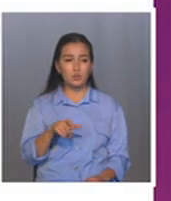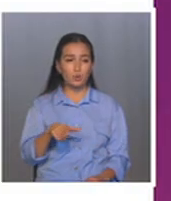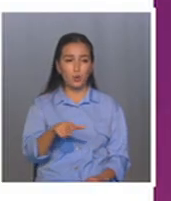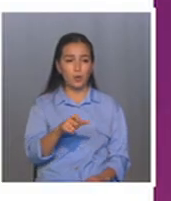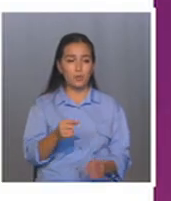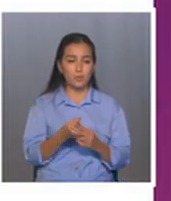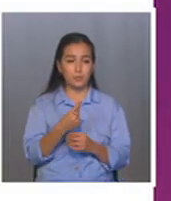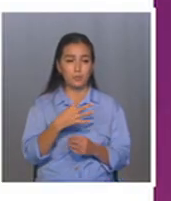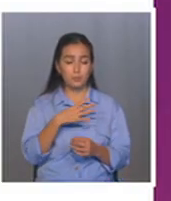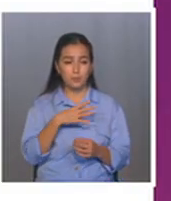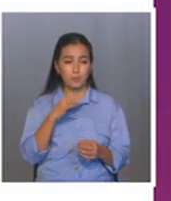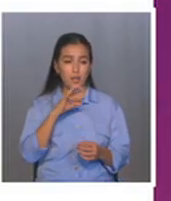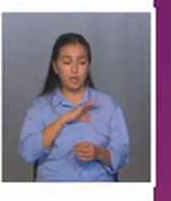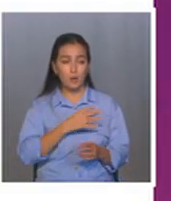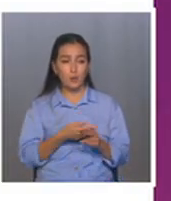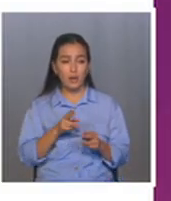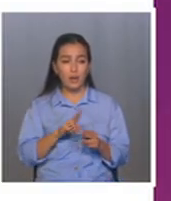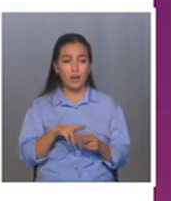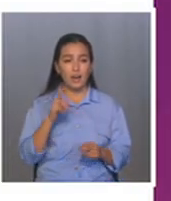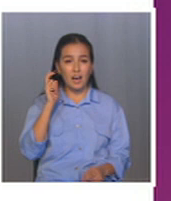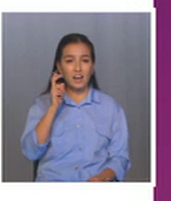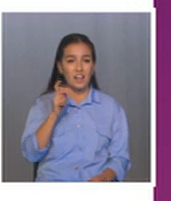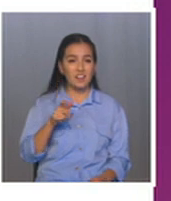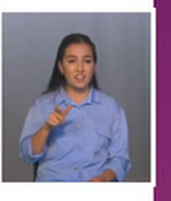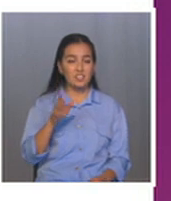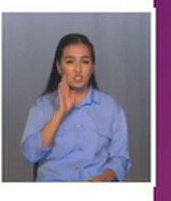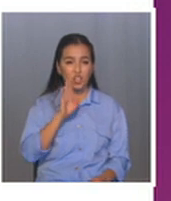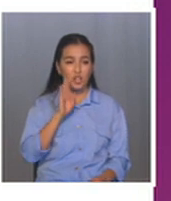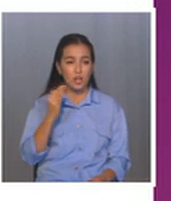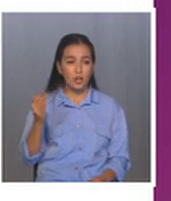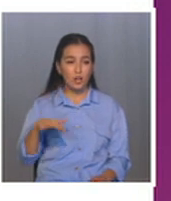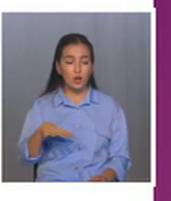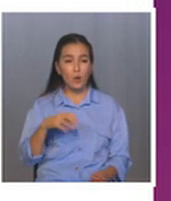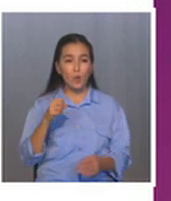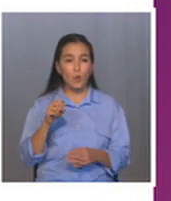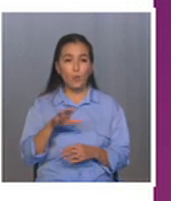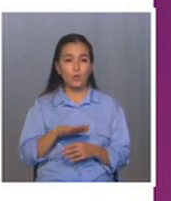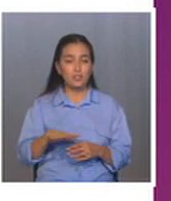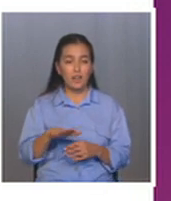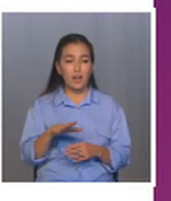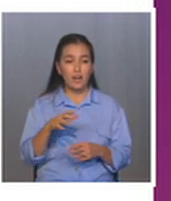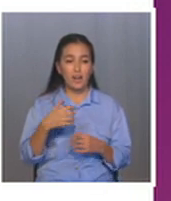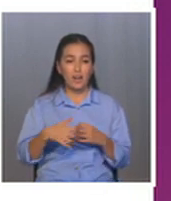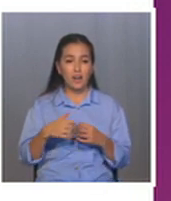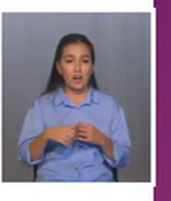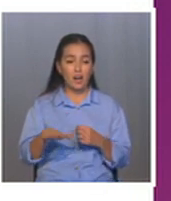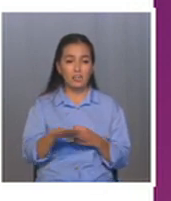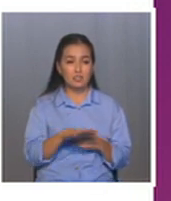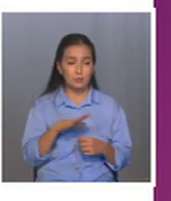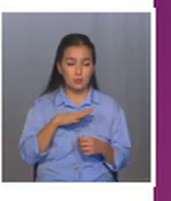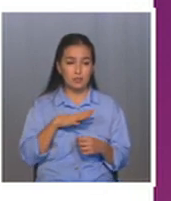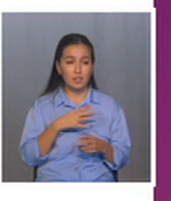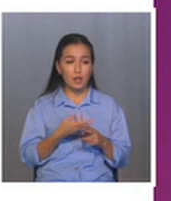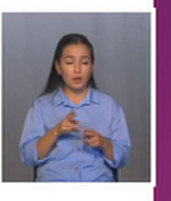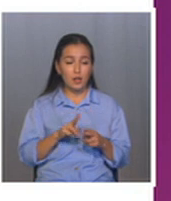пайдаланылды. Ол Қара теңіз жағалауларын Орта Азиямен байланыстырған. Бұл туралы